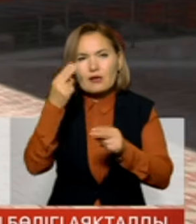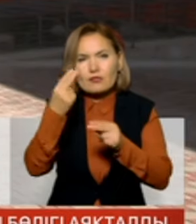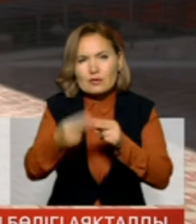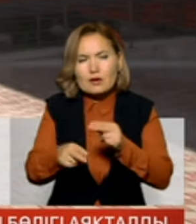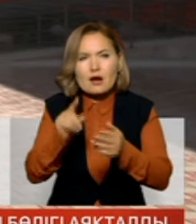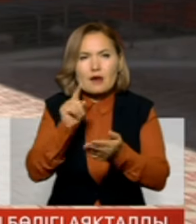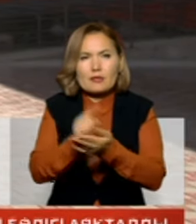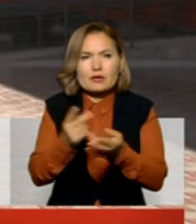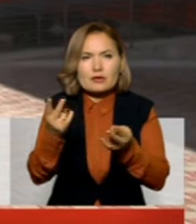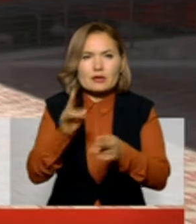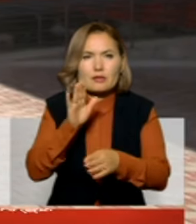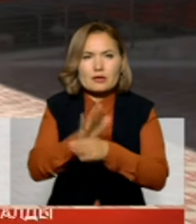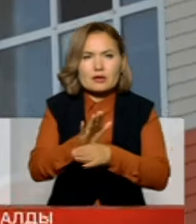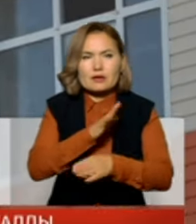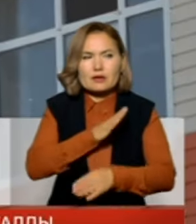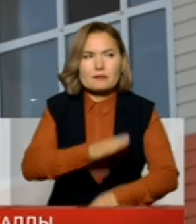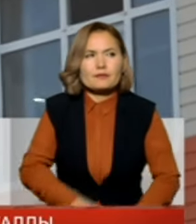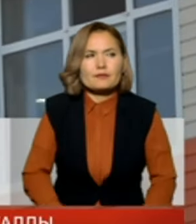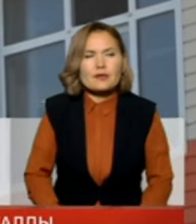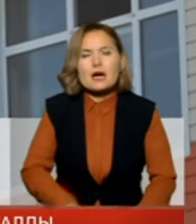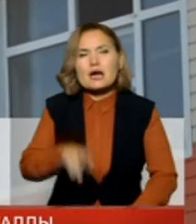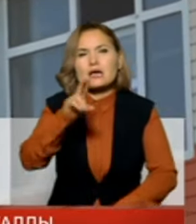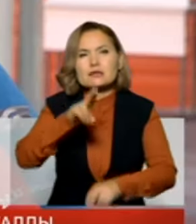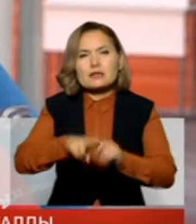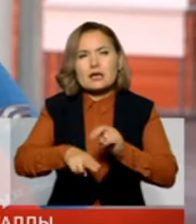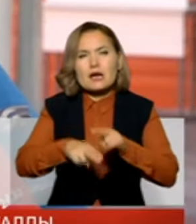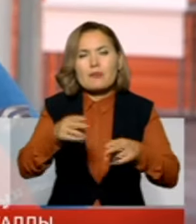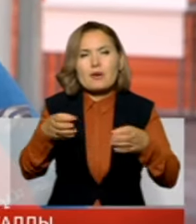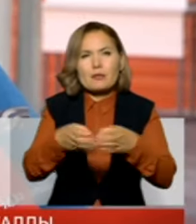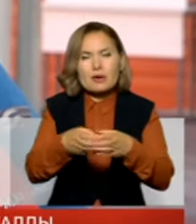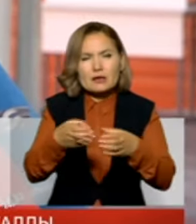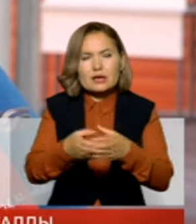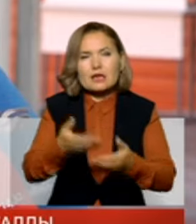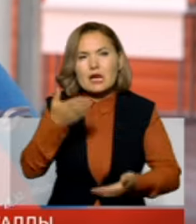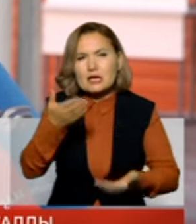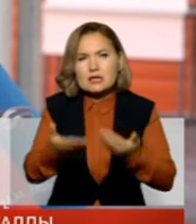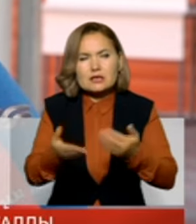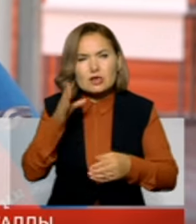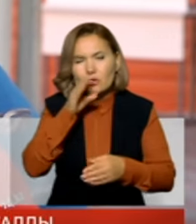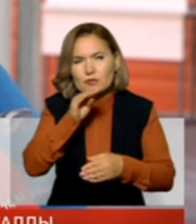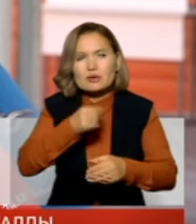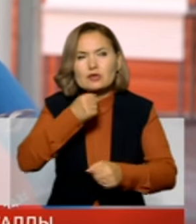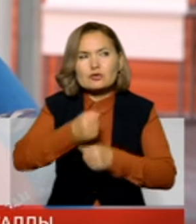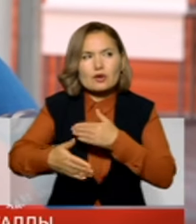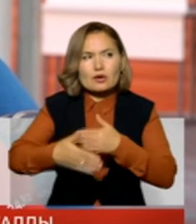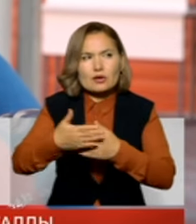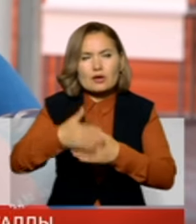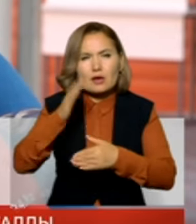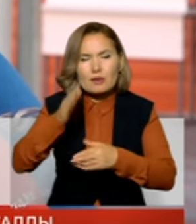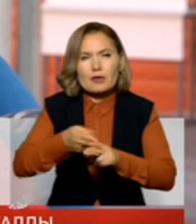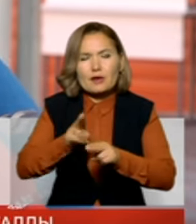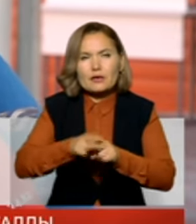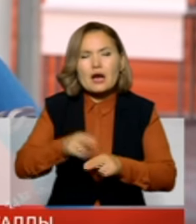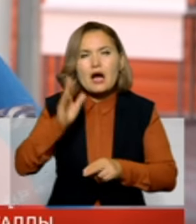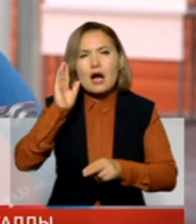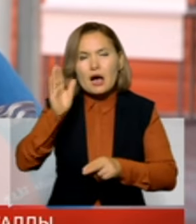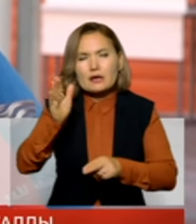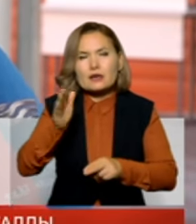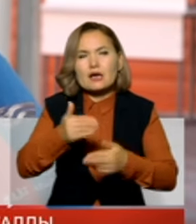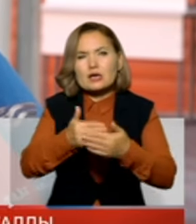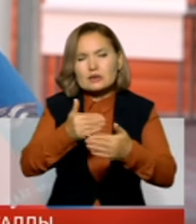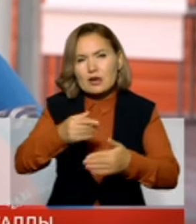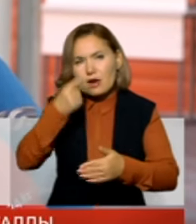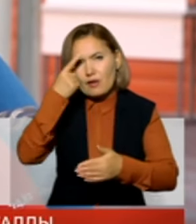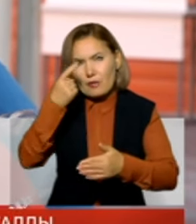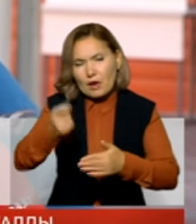міндеттеді. Мердігер мекеме жауапкершілікке тартылады үлгермеген жағдайда. Өйткені алдын ала бұлармен